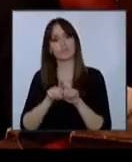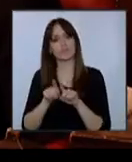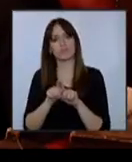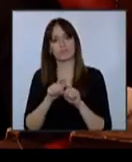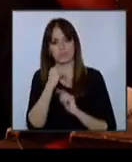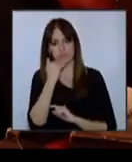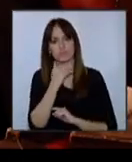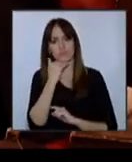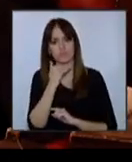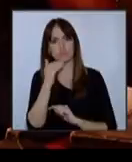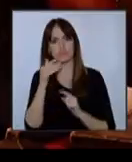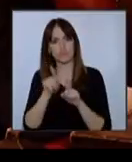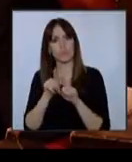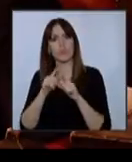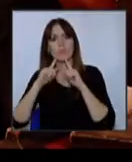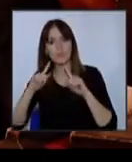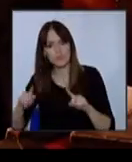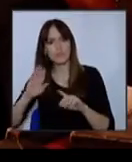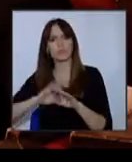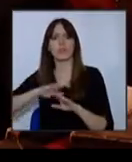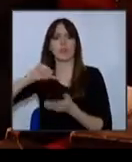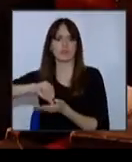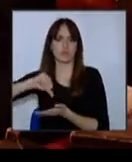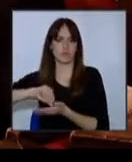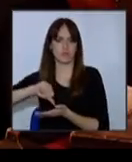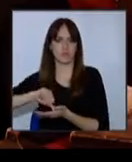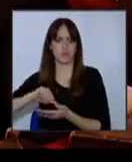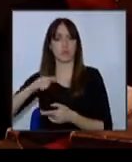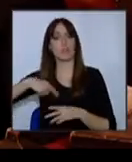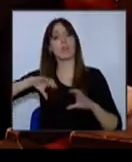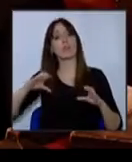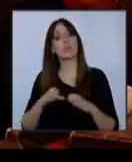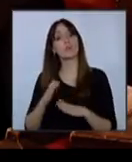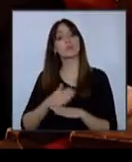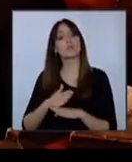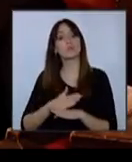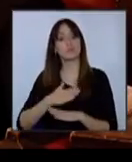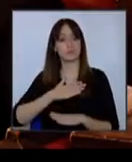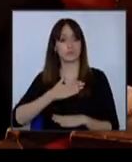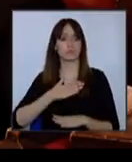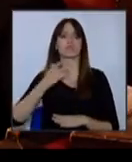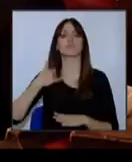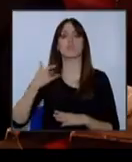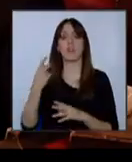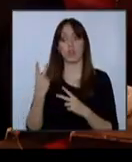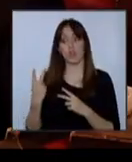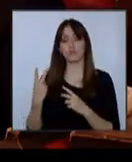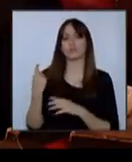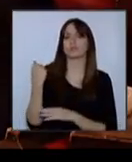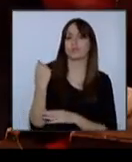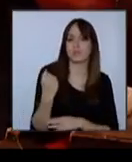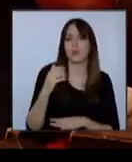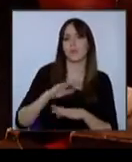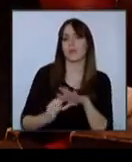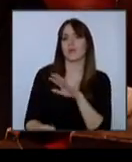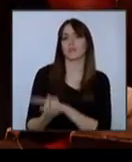i perquè entenem que és beneficiós per a la nostra ciutat. El nostre grup municipal va ser un dels grups d'aquest consistori que van donar suport a la moció del